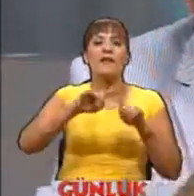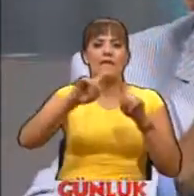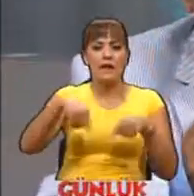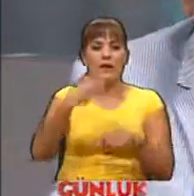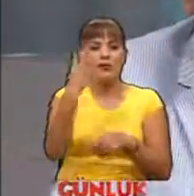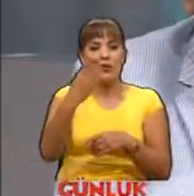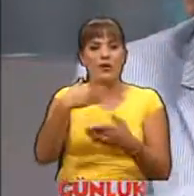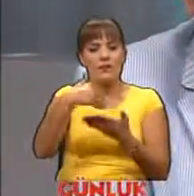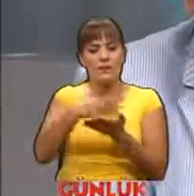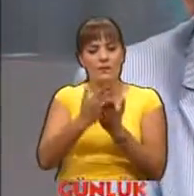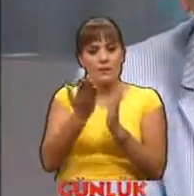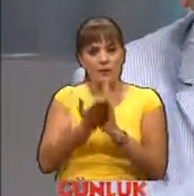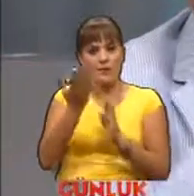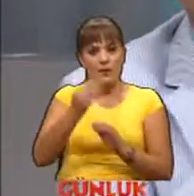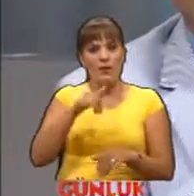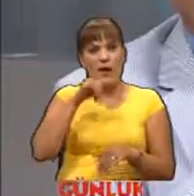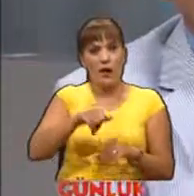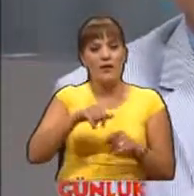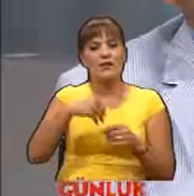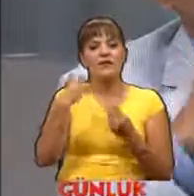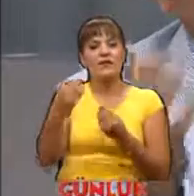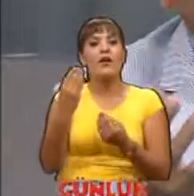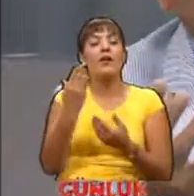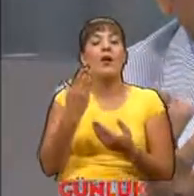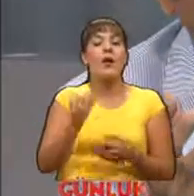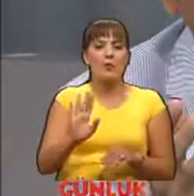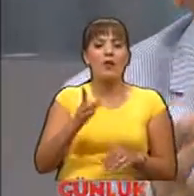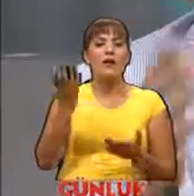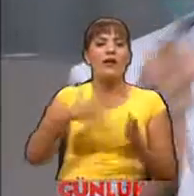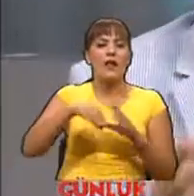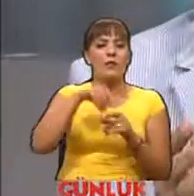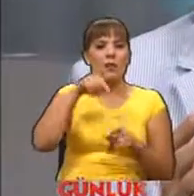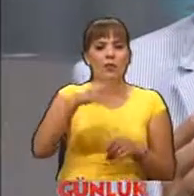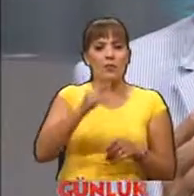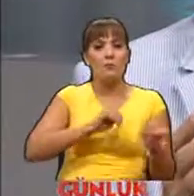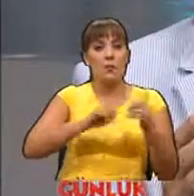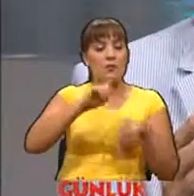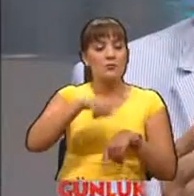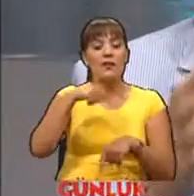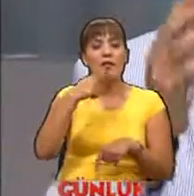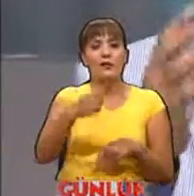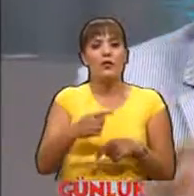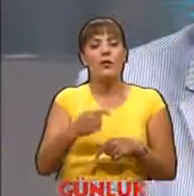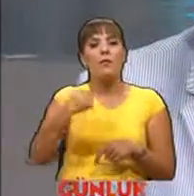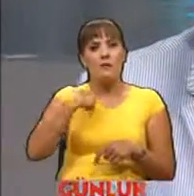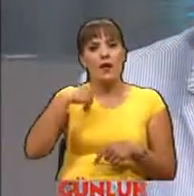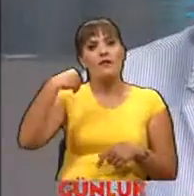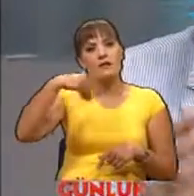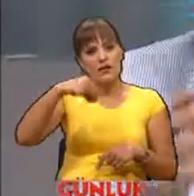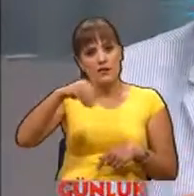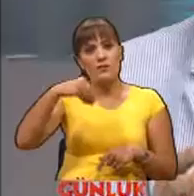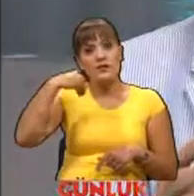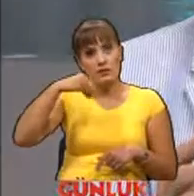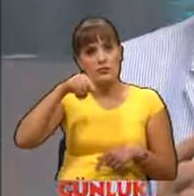Tarlayı 4 eşit parçaya bölüp aynen taksim mümkün değil ki genellikle böyle olur. Mahkeme o takdirde ne diyor? Ben